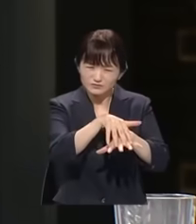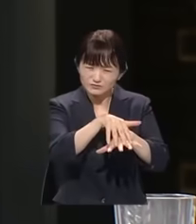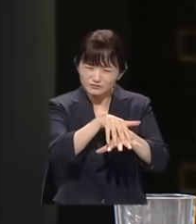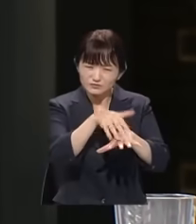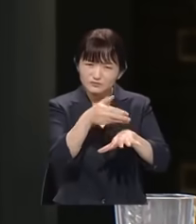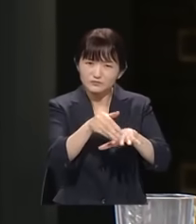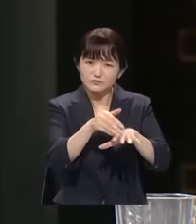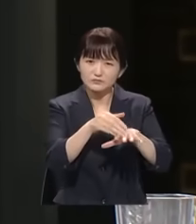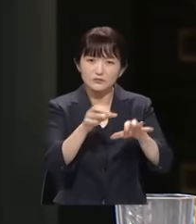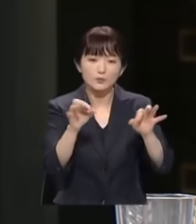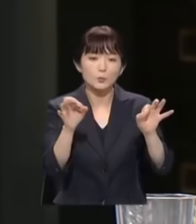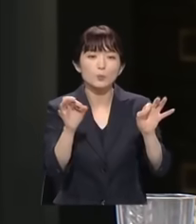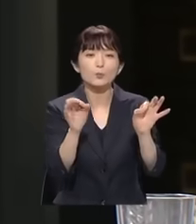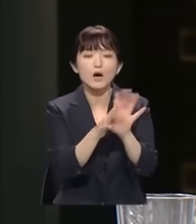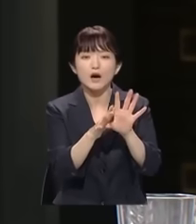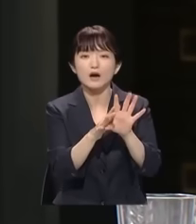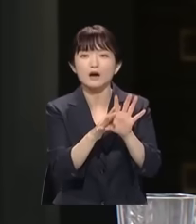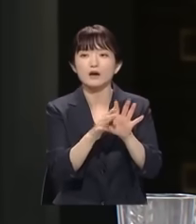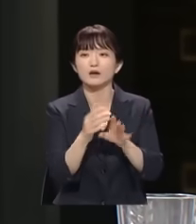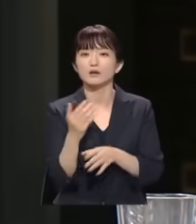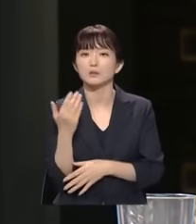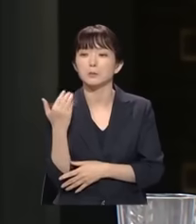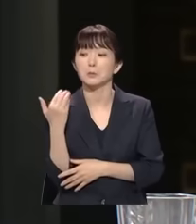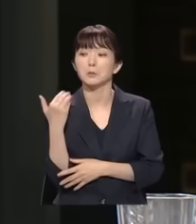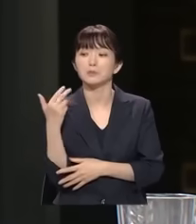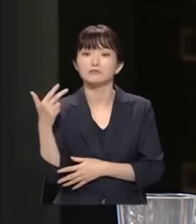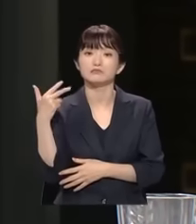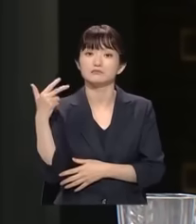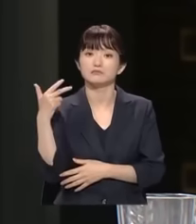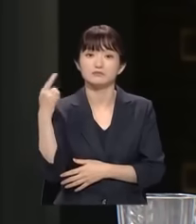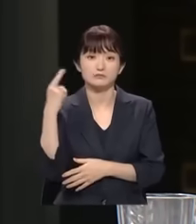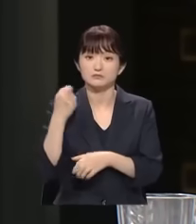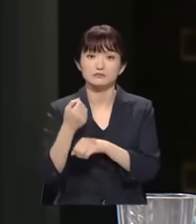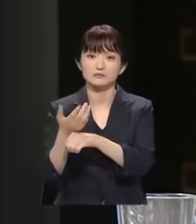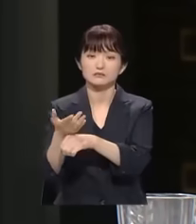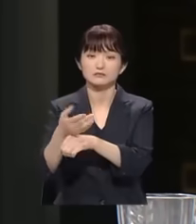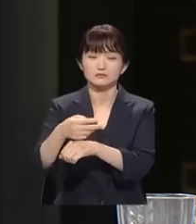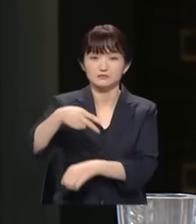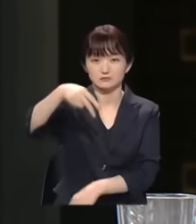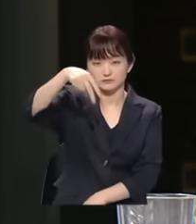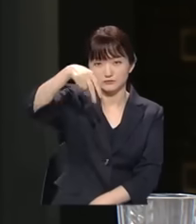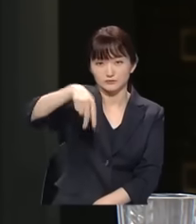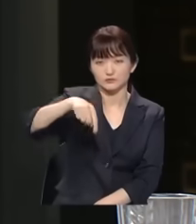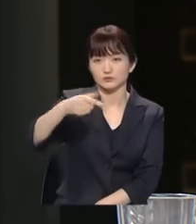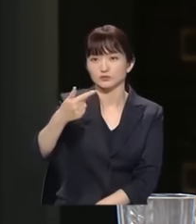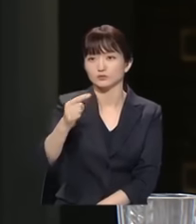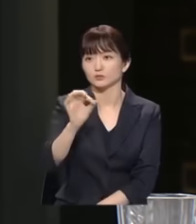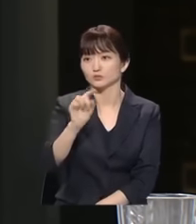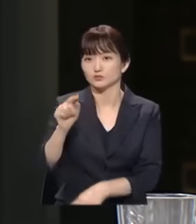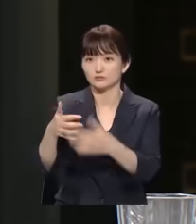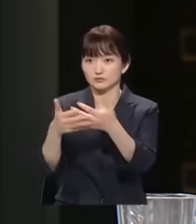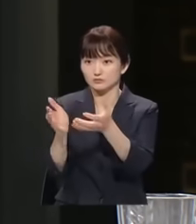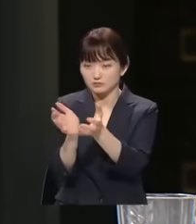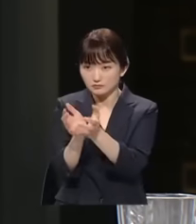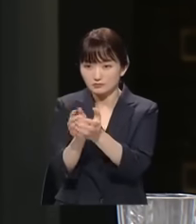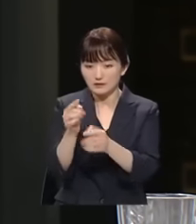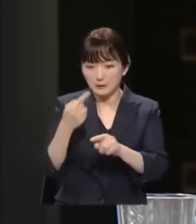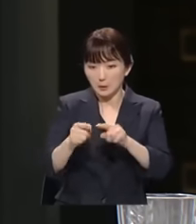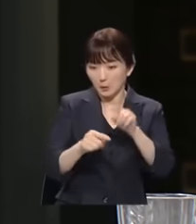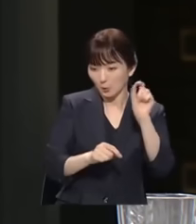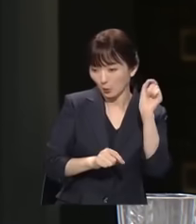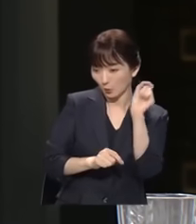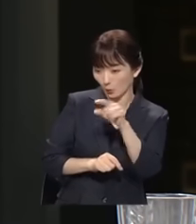자 하지만 보십시오 얼마 지난주 금요일 날 저희 전해드렸잖아요 순호아파 칼침을 수놓는다 해서